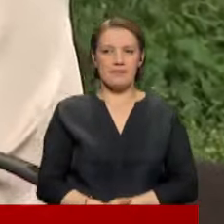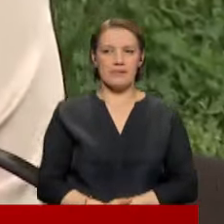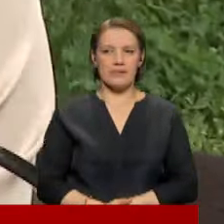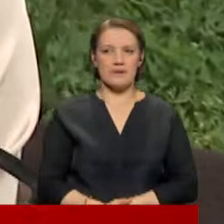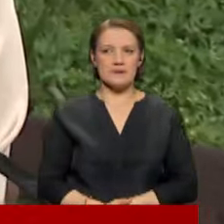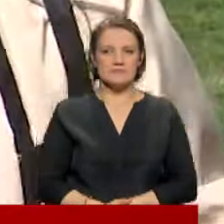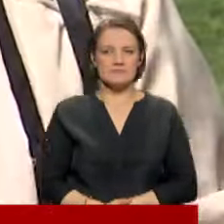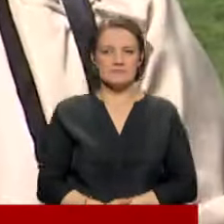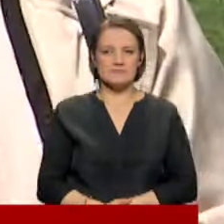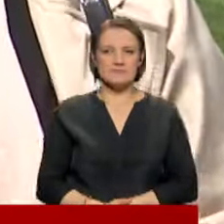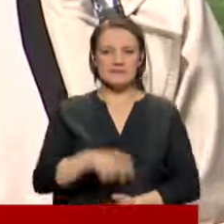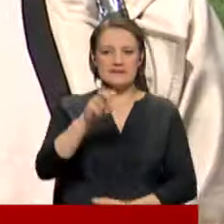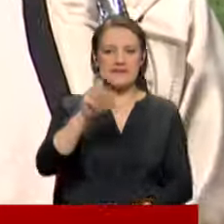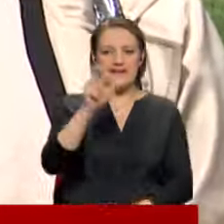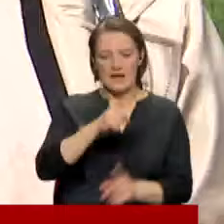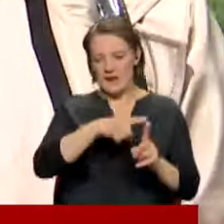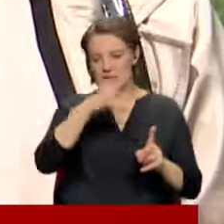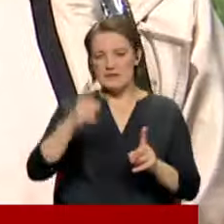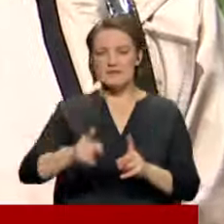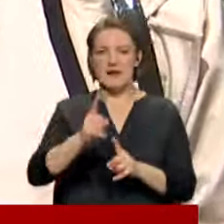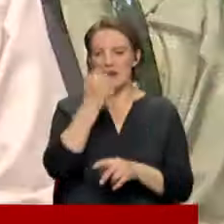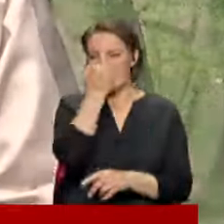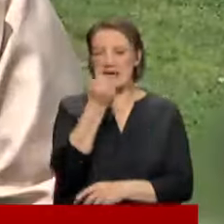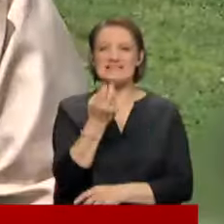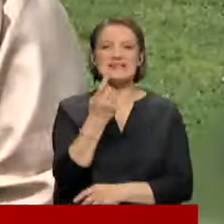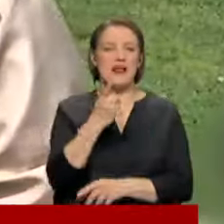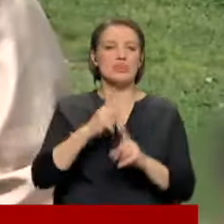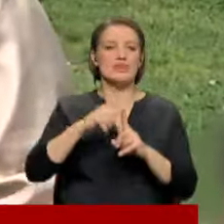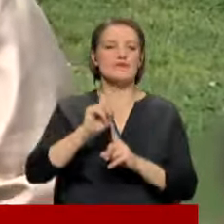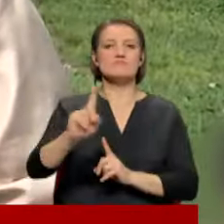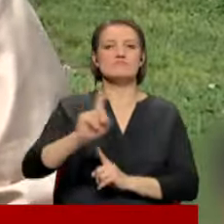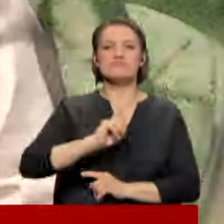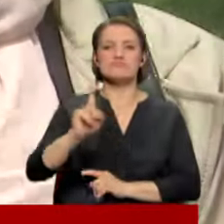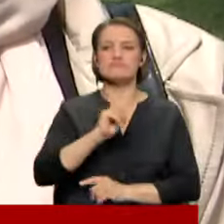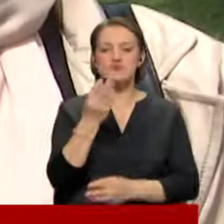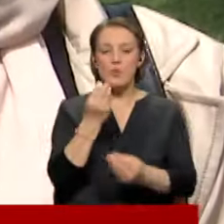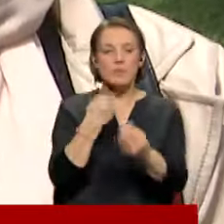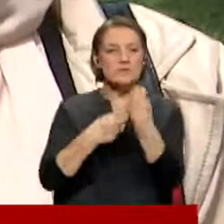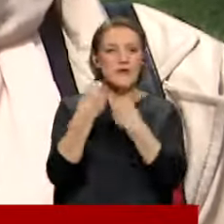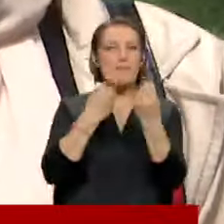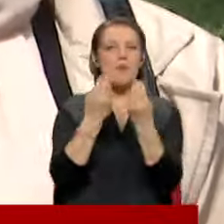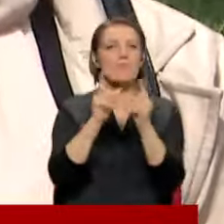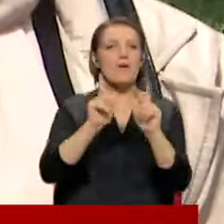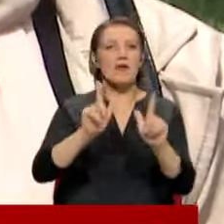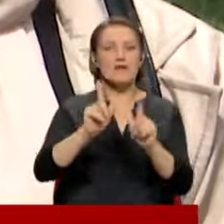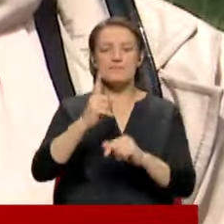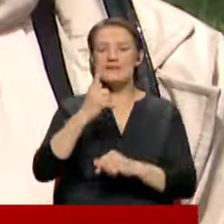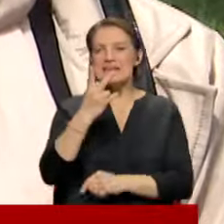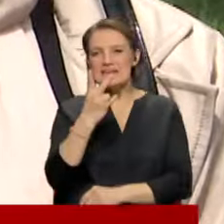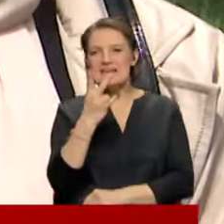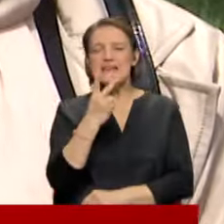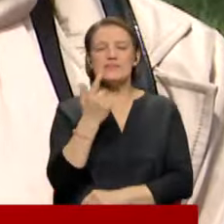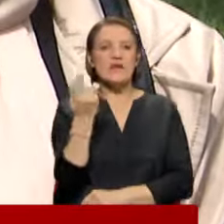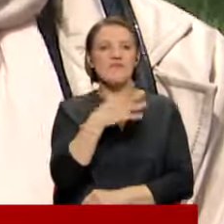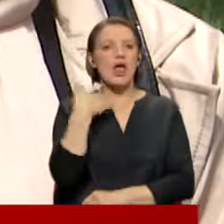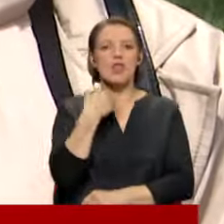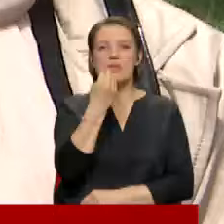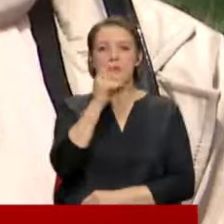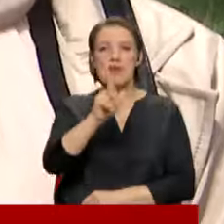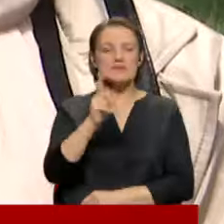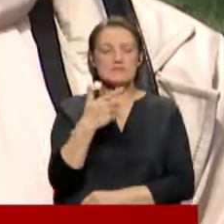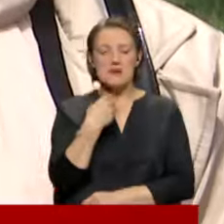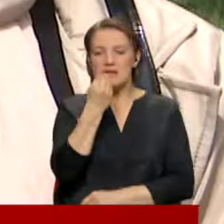beslenemiyor 8 aylıktan beri Onkoloji tedavisi görüyor çok güzel beslenmesi lazım Haftada bir iki kere kırmızı et tüketsin dediler Ben